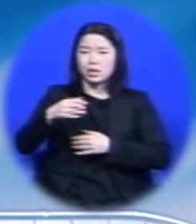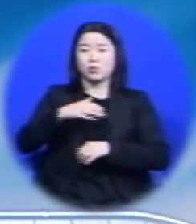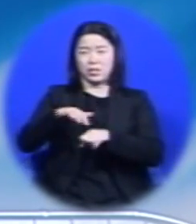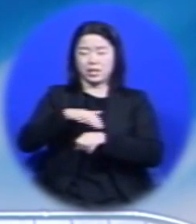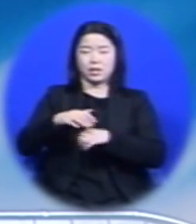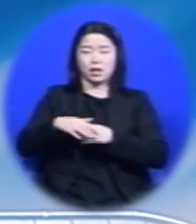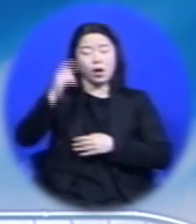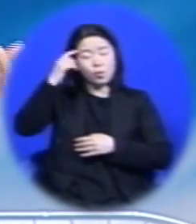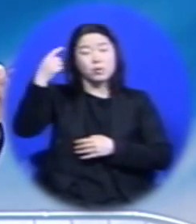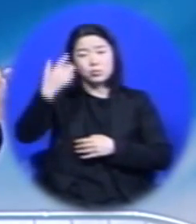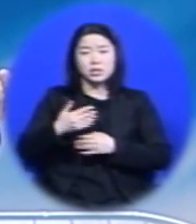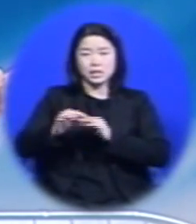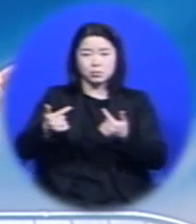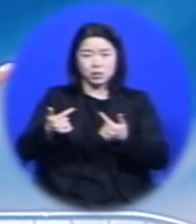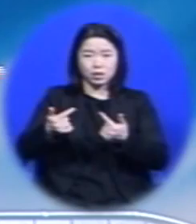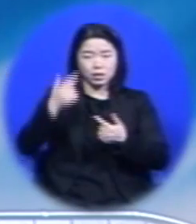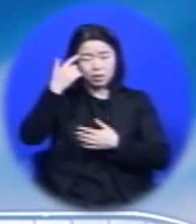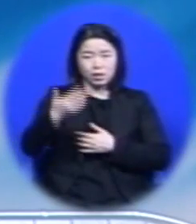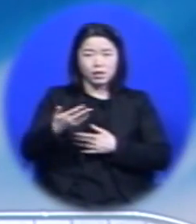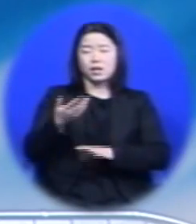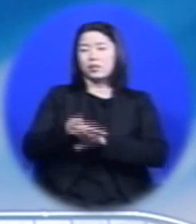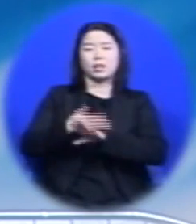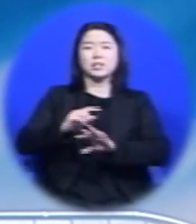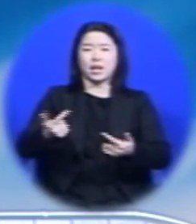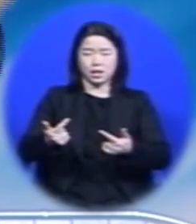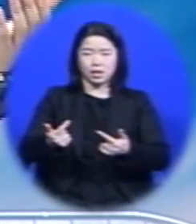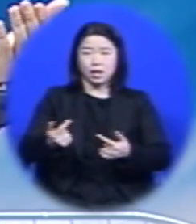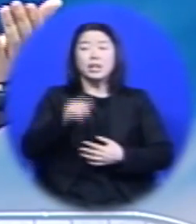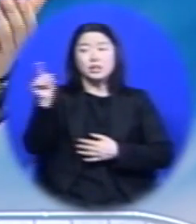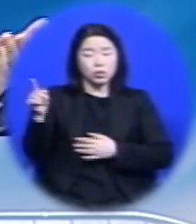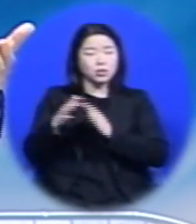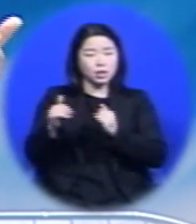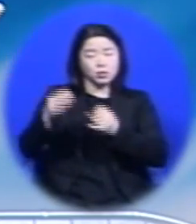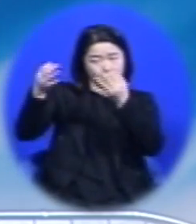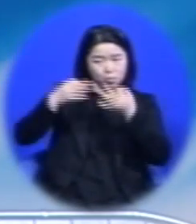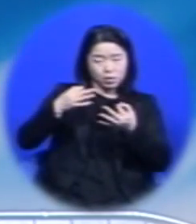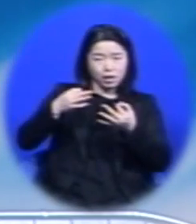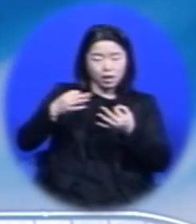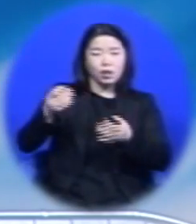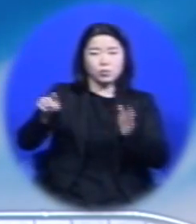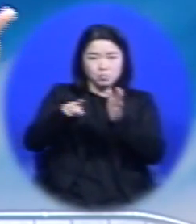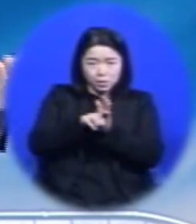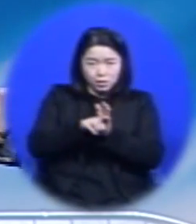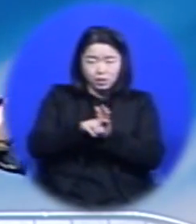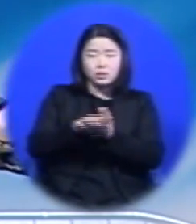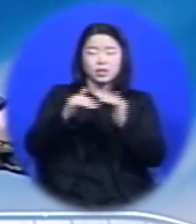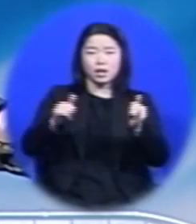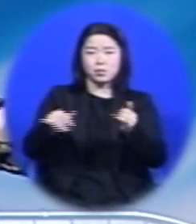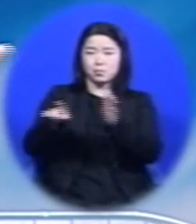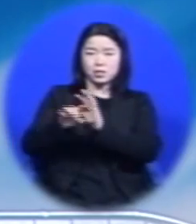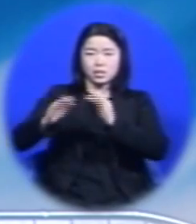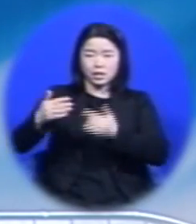무우지 다른게 없으니까 그들이 보기에는 예수믿는 사람이나 예수 안 믿는 자기나 다른게